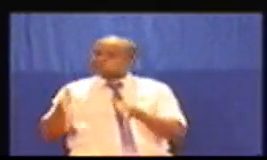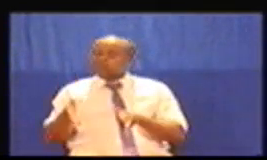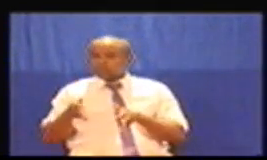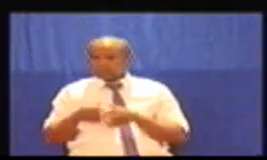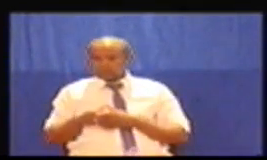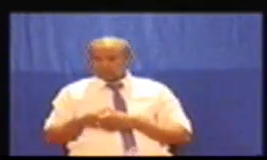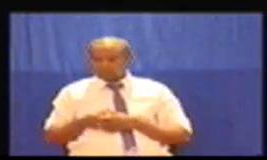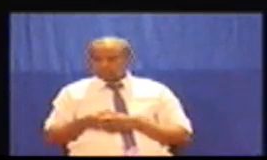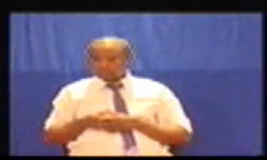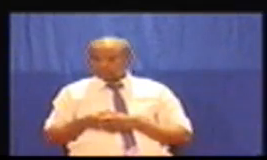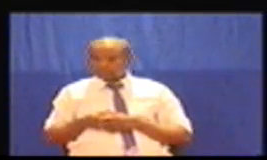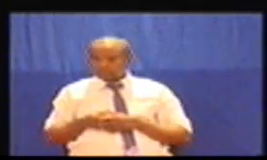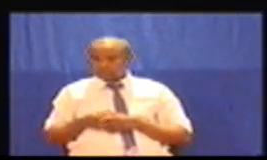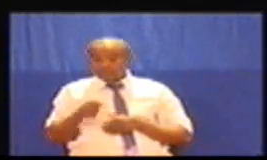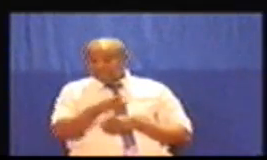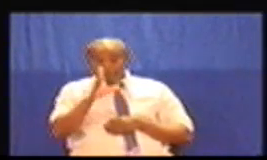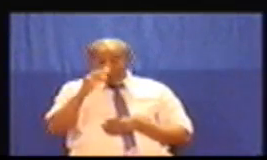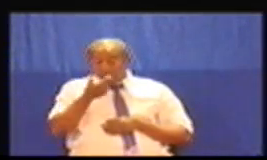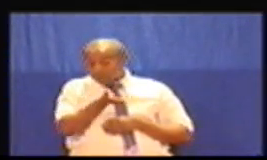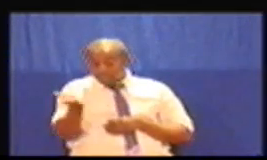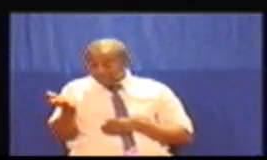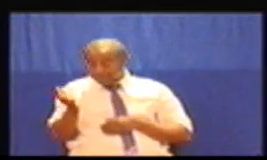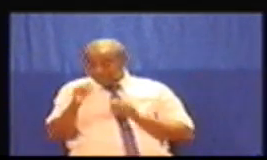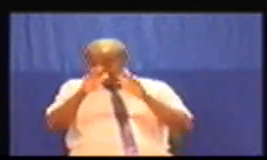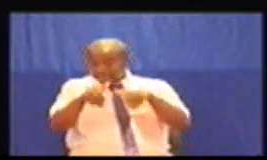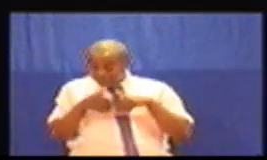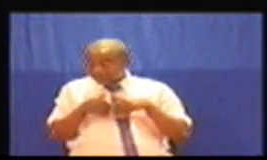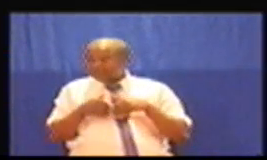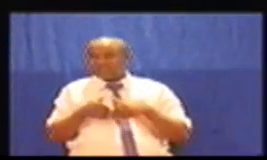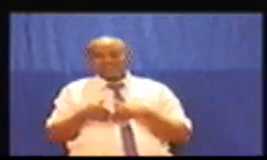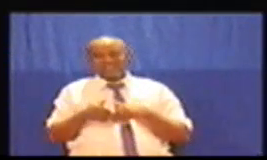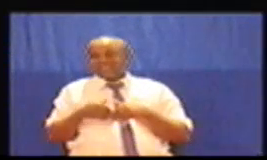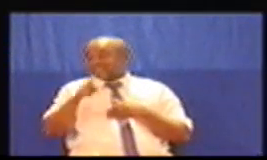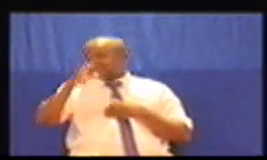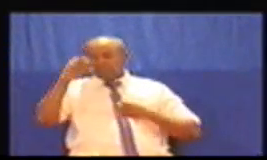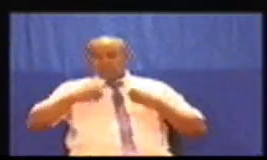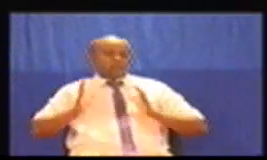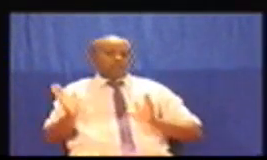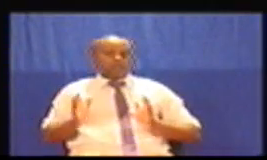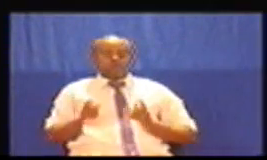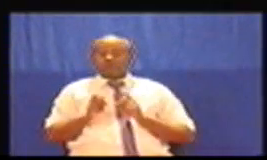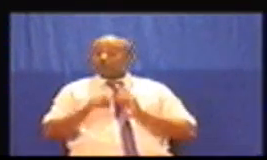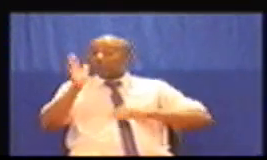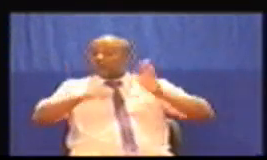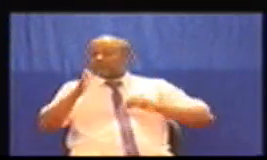Haya maneno hapa siwape tabu sana. Haya madongo humu ndio tamaduni wetu huko